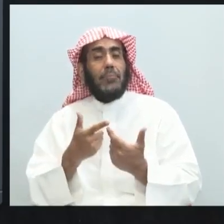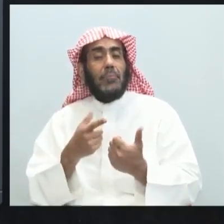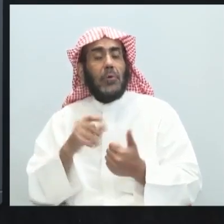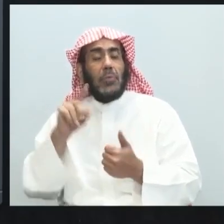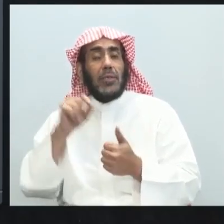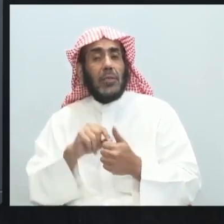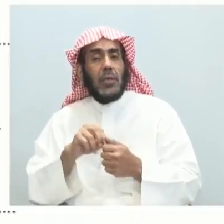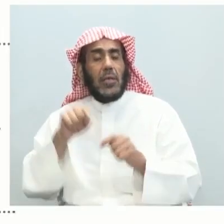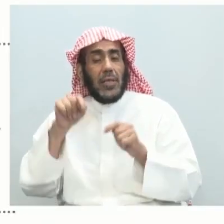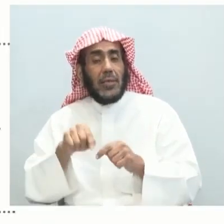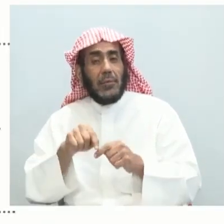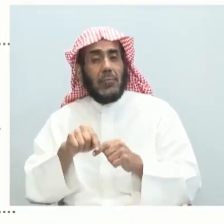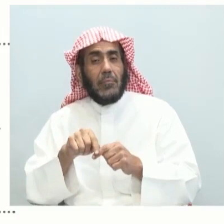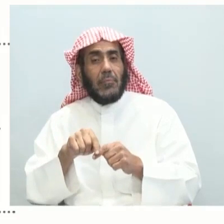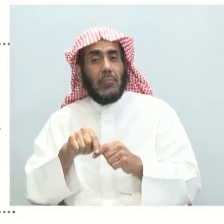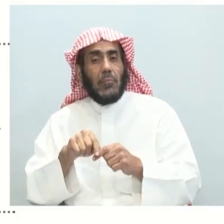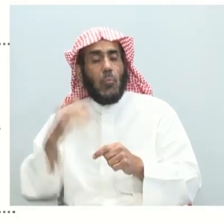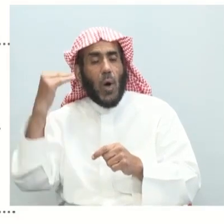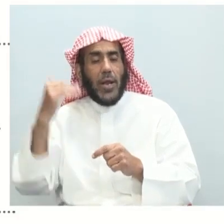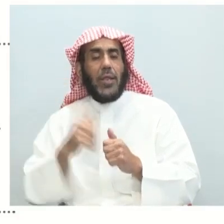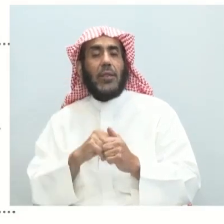ممتاز لدينا مؤنث